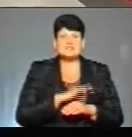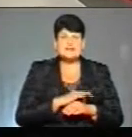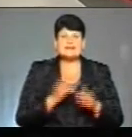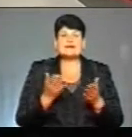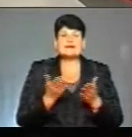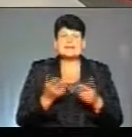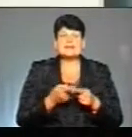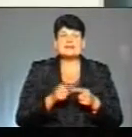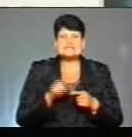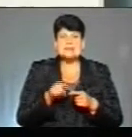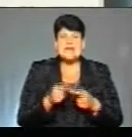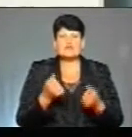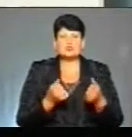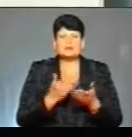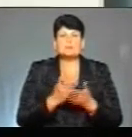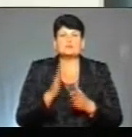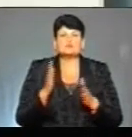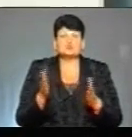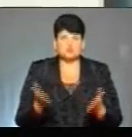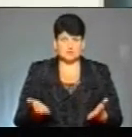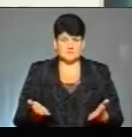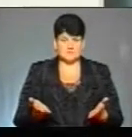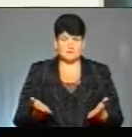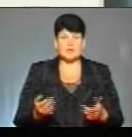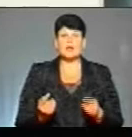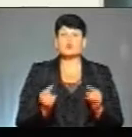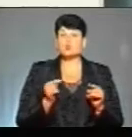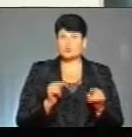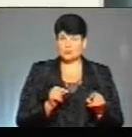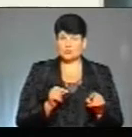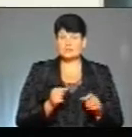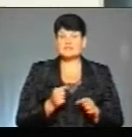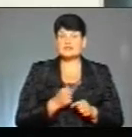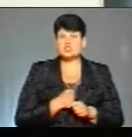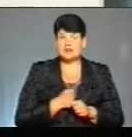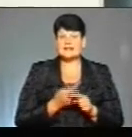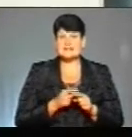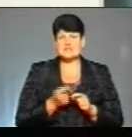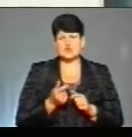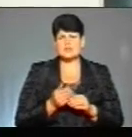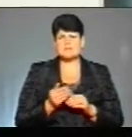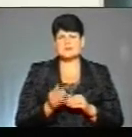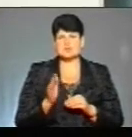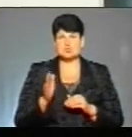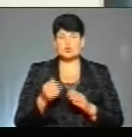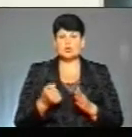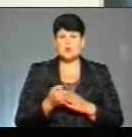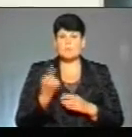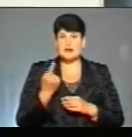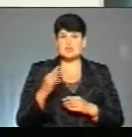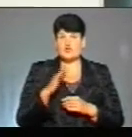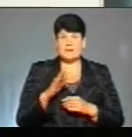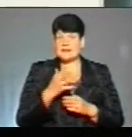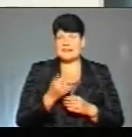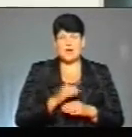які саме це автомобілі мали би бути. Тому, на жаль, це трошки пізніше буде і до 1 вересня